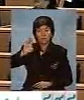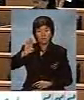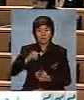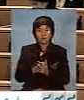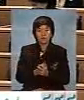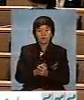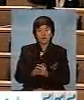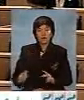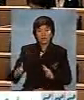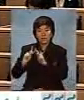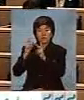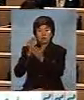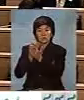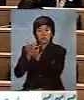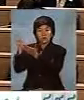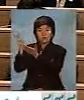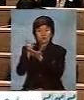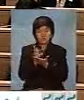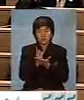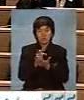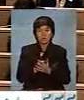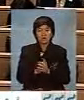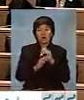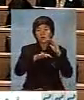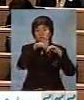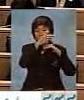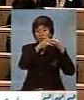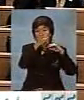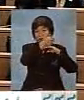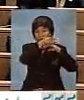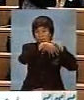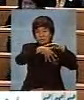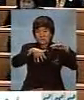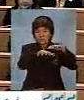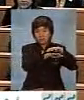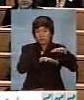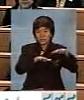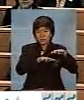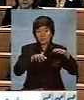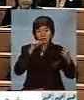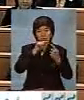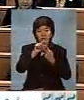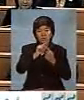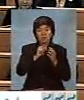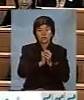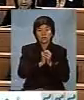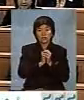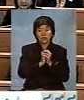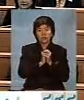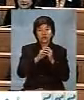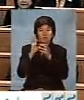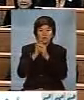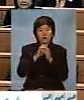จกระทรวงการคลังกู้เงินเพื่อการพัฒนาโครงสร้างพื้นฐานด้านการคมนาคมขนส่งของประเท